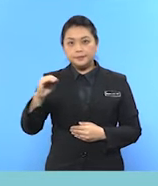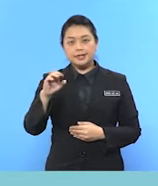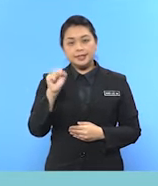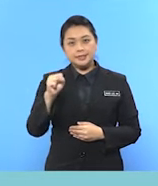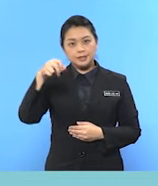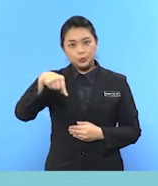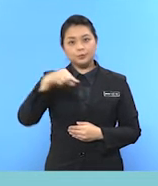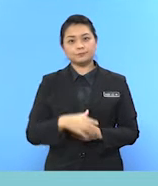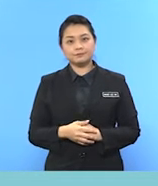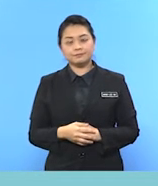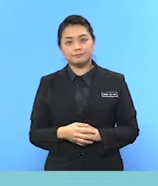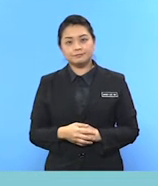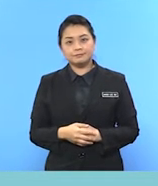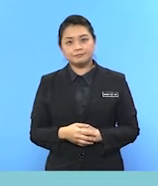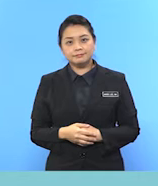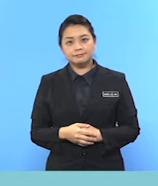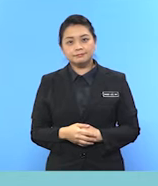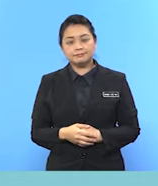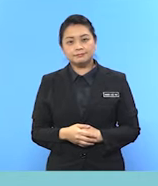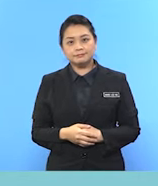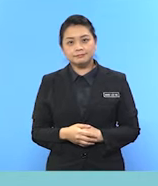per SQ.